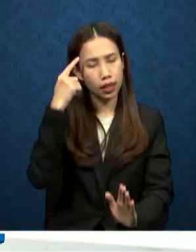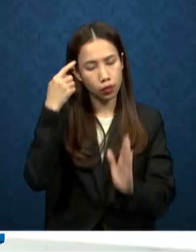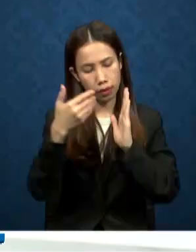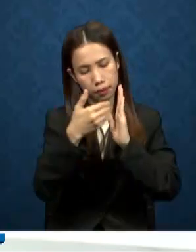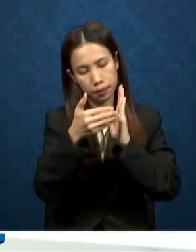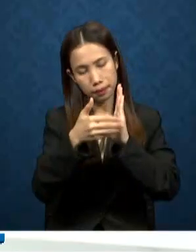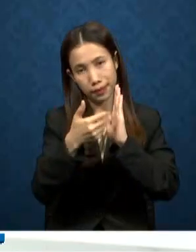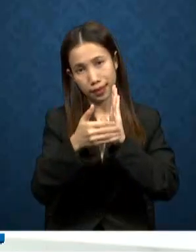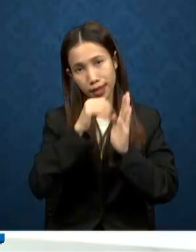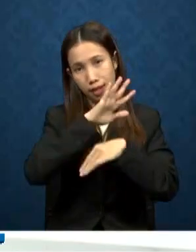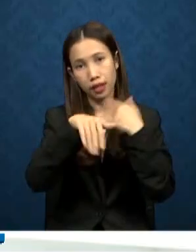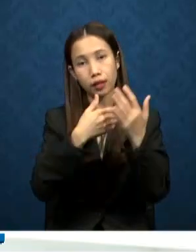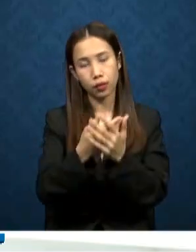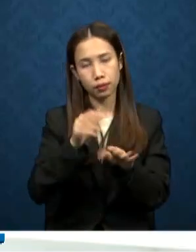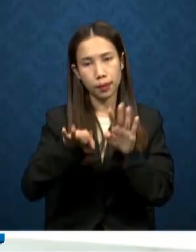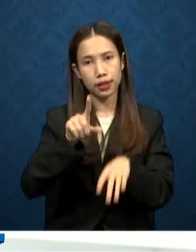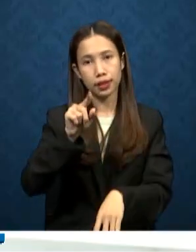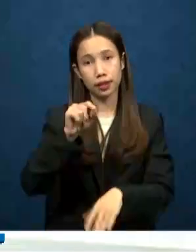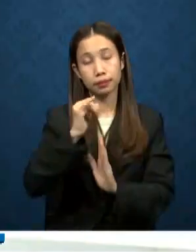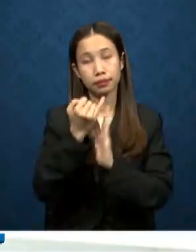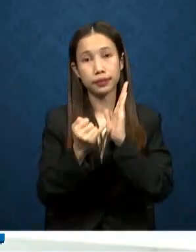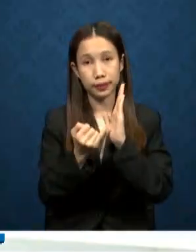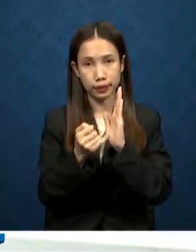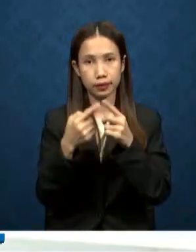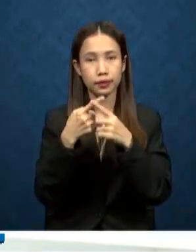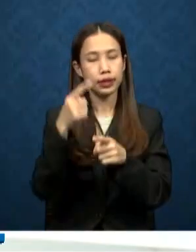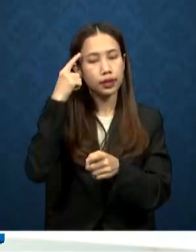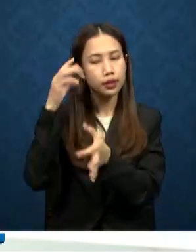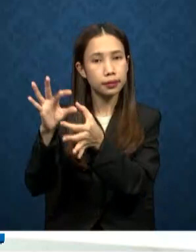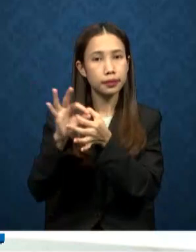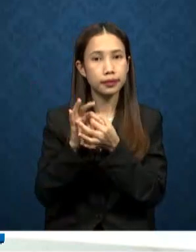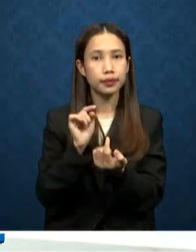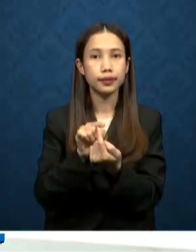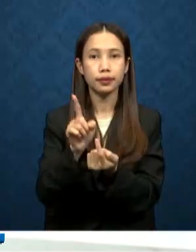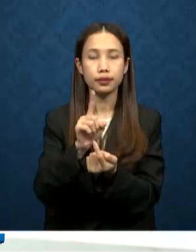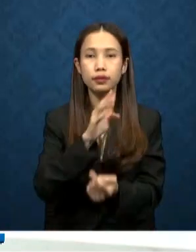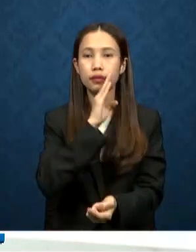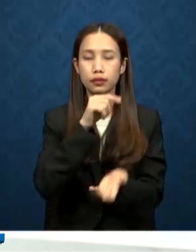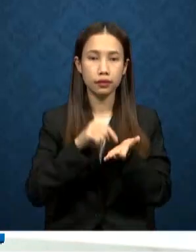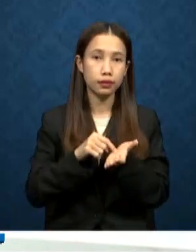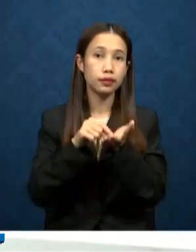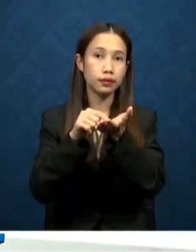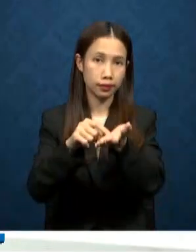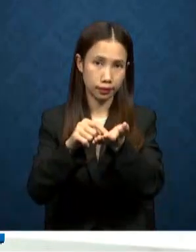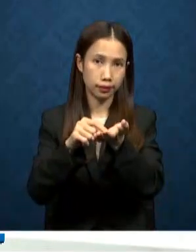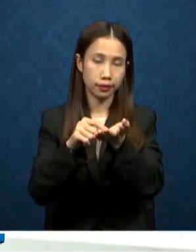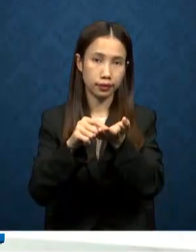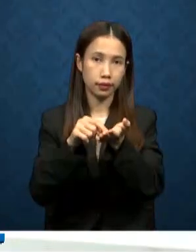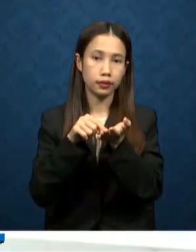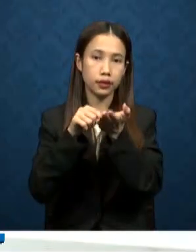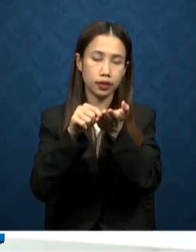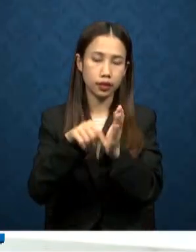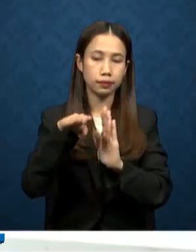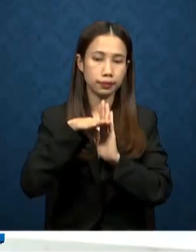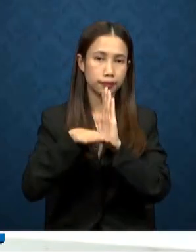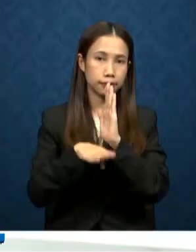ครับทีนี้ในการที่จะสัมพันธ์กับกรณีที่ต้องยื่นไปที่ขบวนเข้า